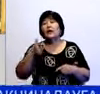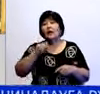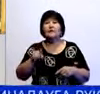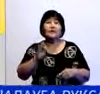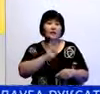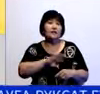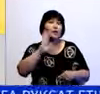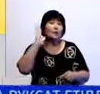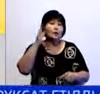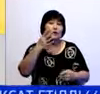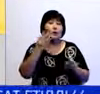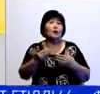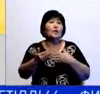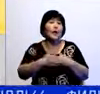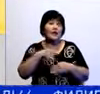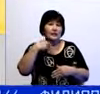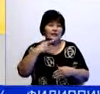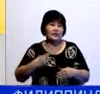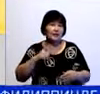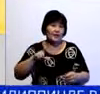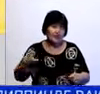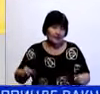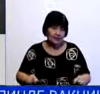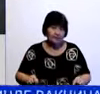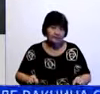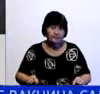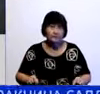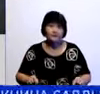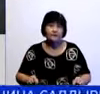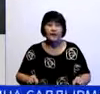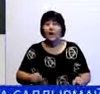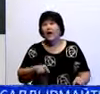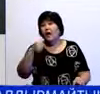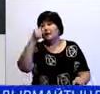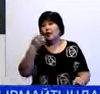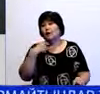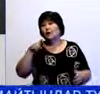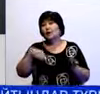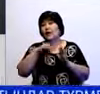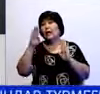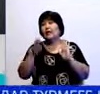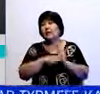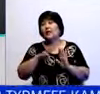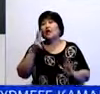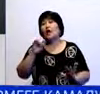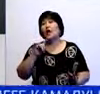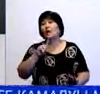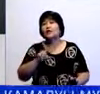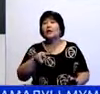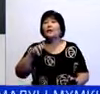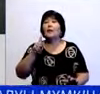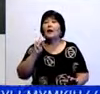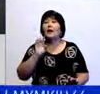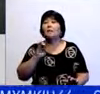отын игілігін көретін күн алыс емес, дейді сала басшылары. Ағымдағы жылы Қызылорда қаласына қарасты Науырыз, Махамбет